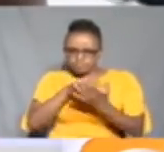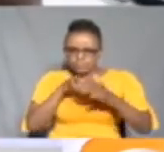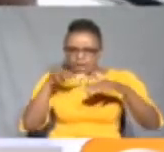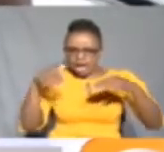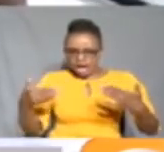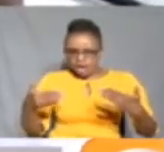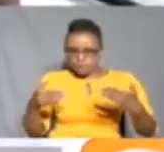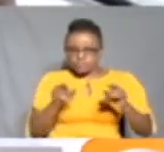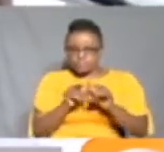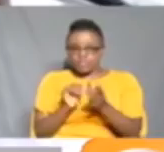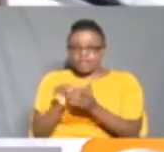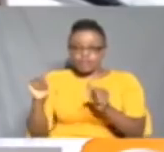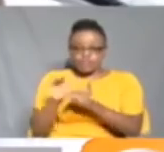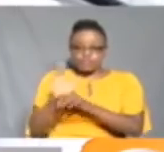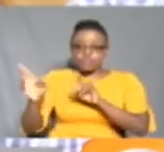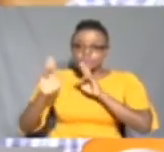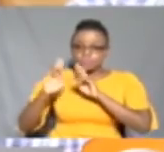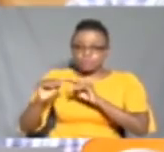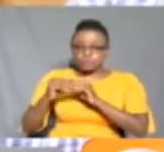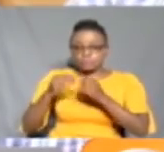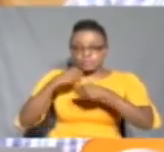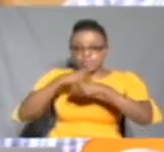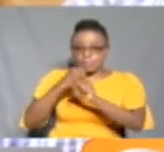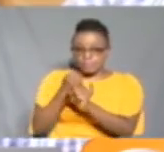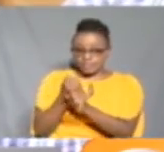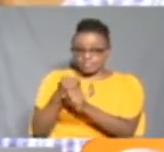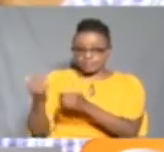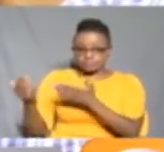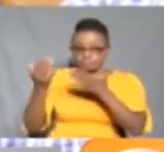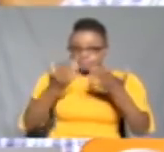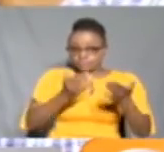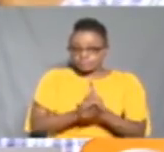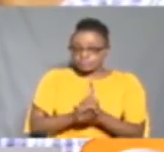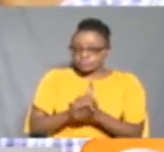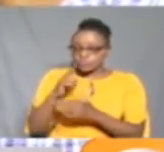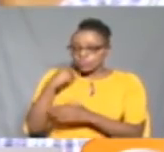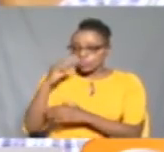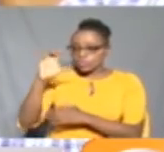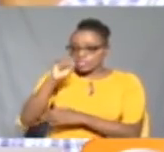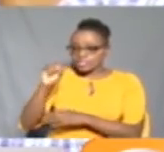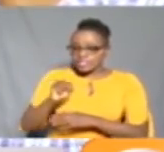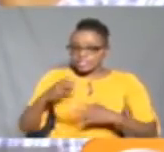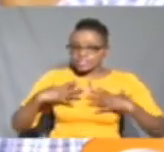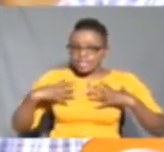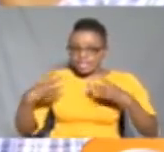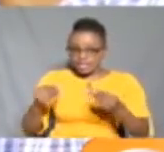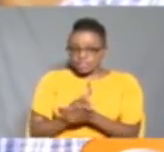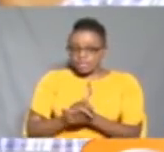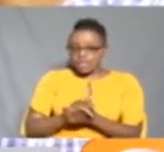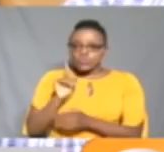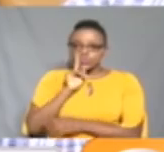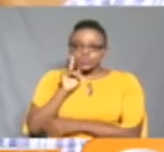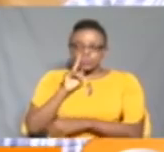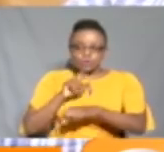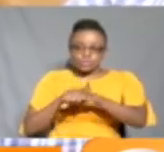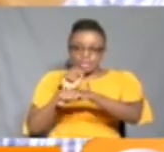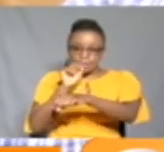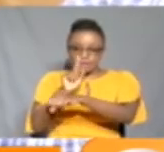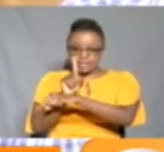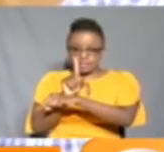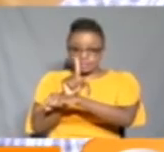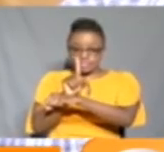wa mambo. A comprehensive report will be compiled and tabled to the cabinet secretary of health by tomorrow at